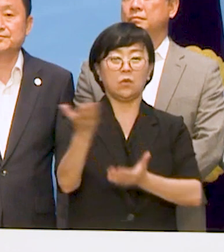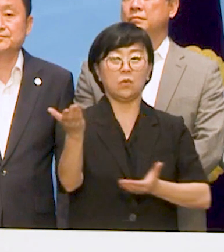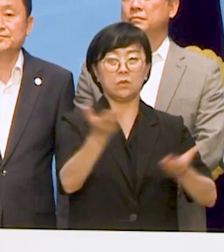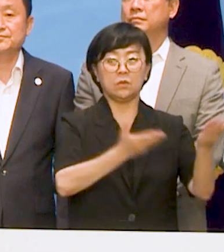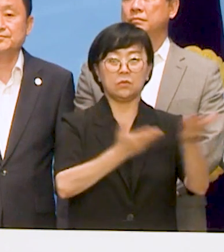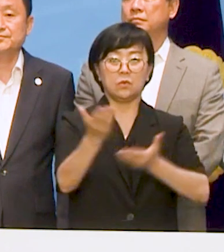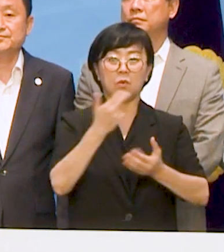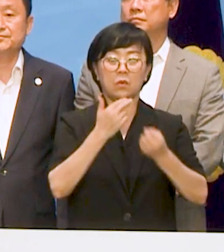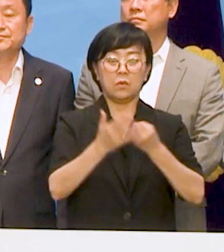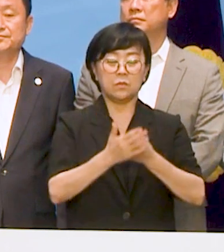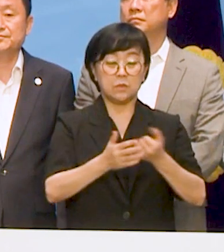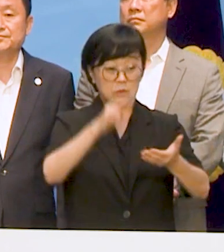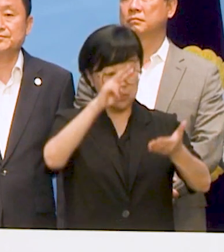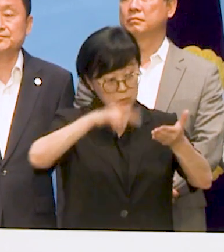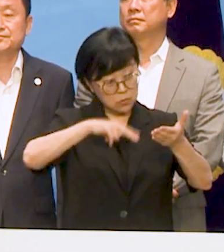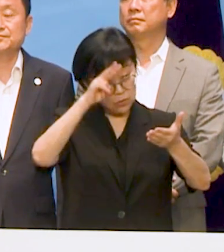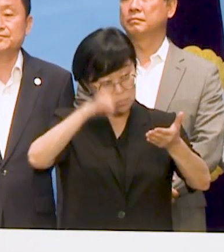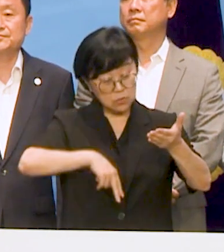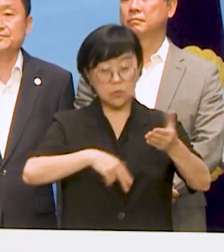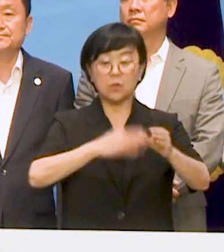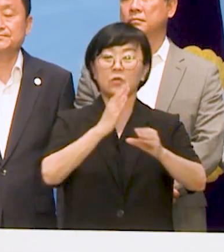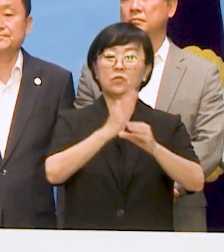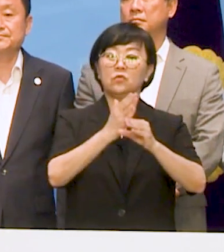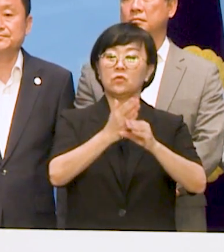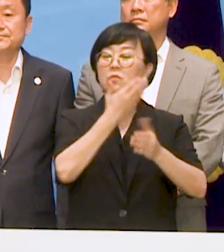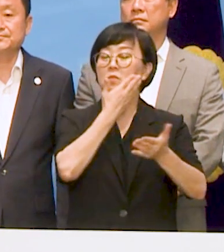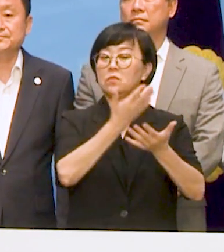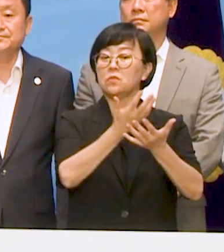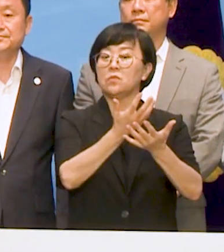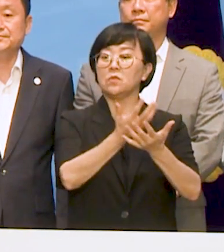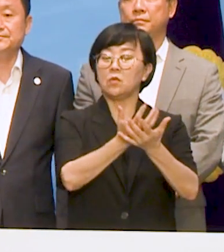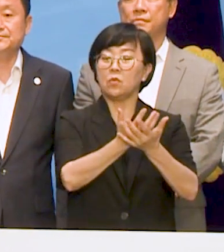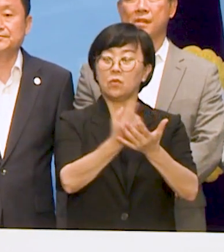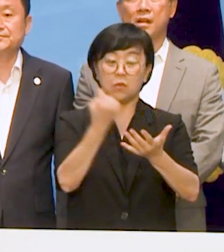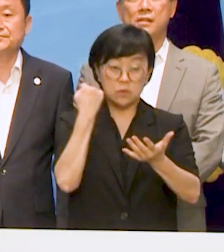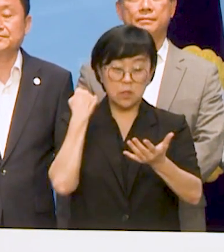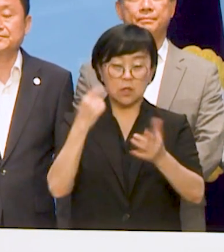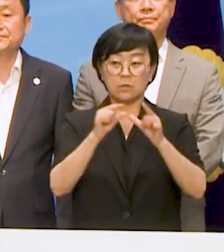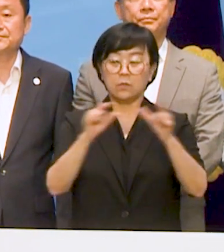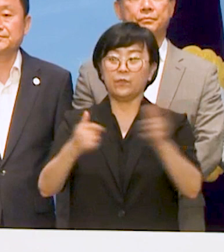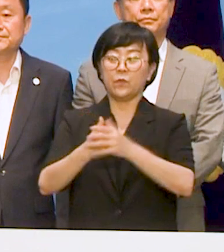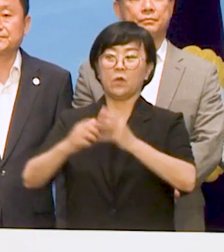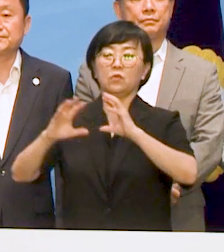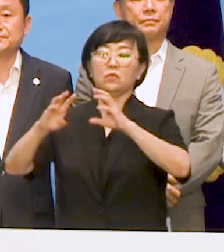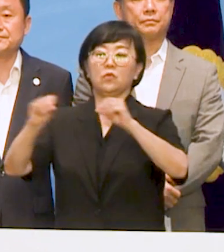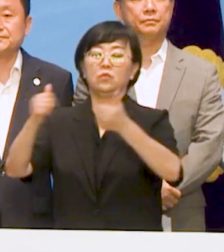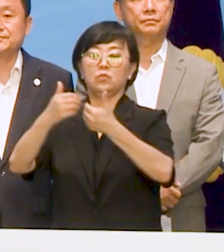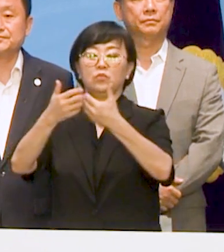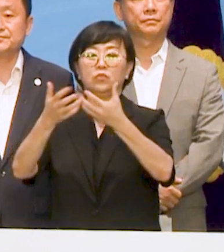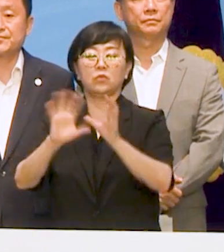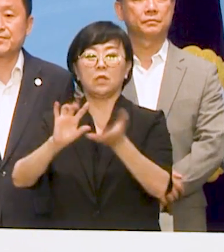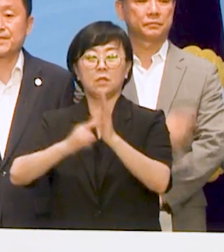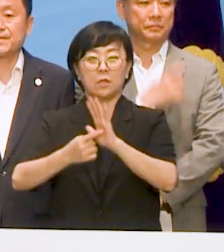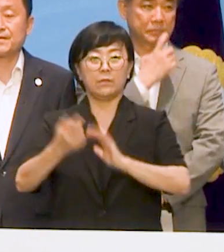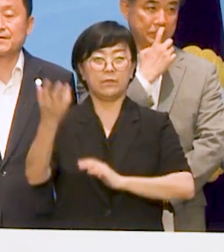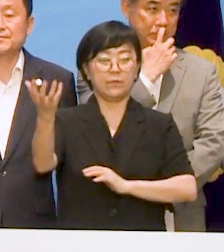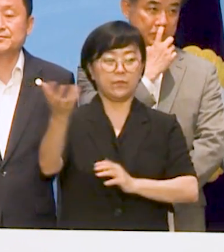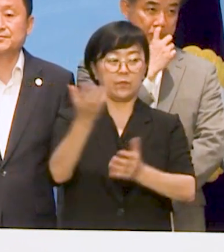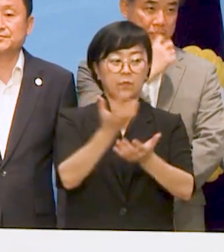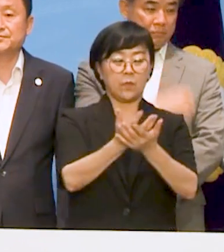없이 열람케한 한 핵심 자료 일부와 어제 국토부가 공개한 자료를 토대로